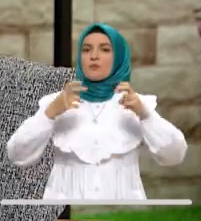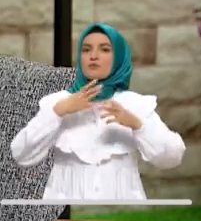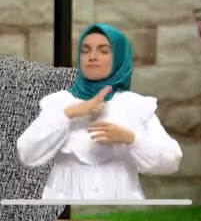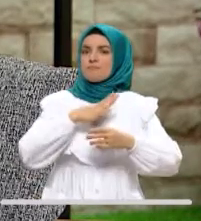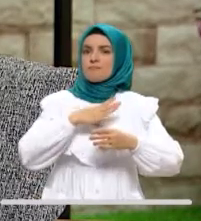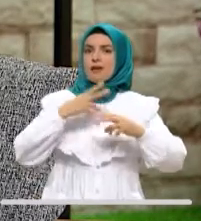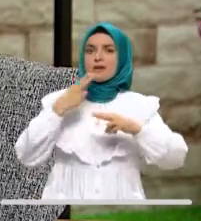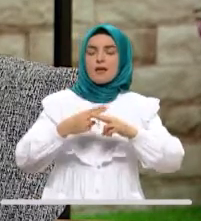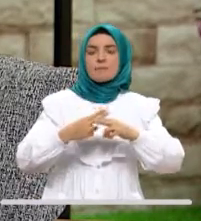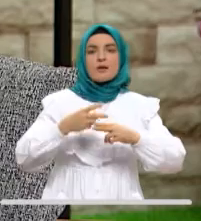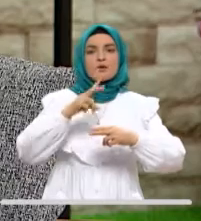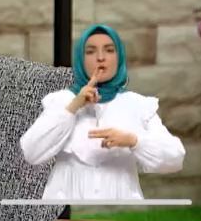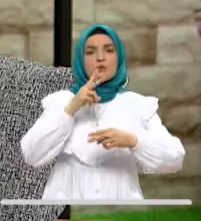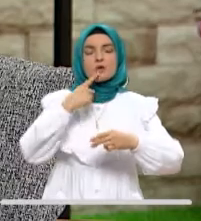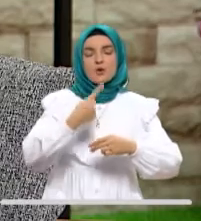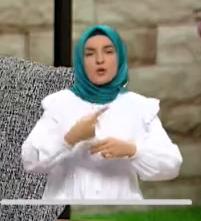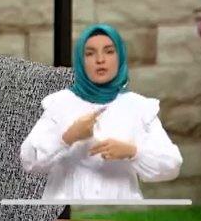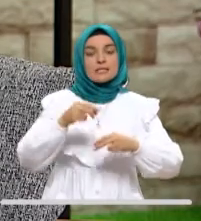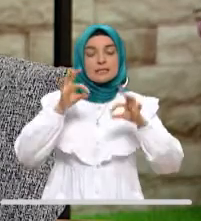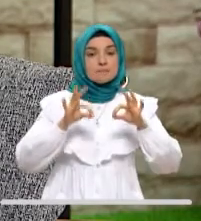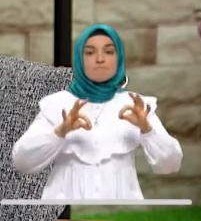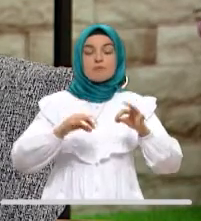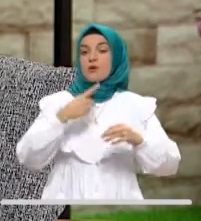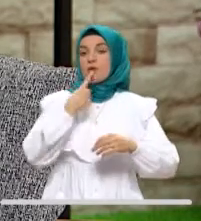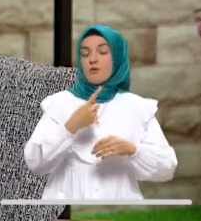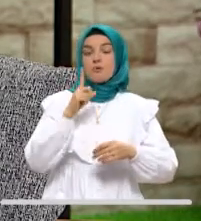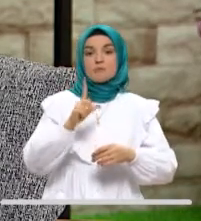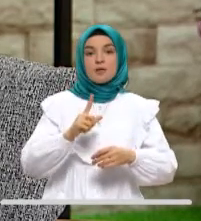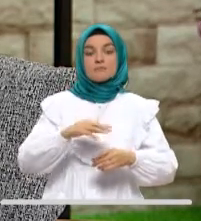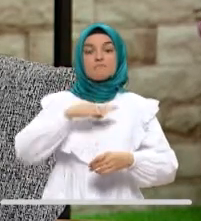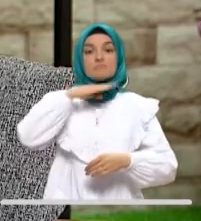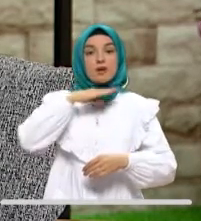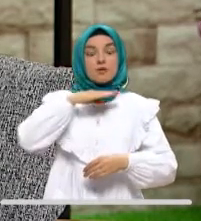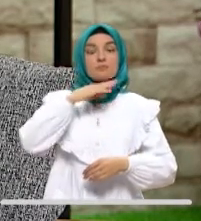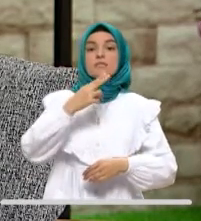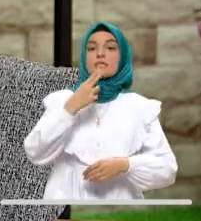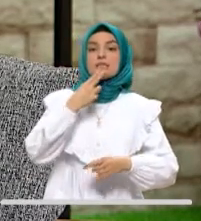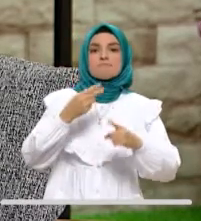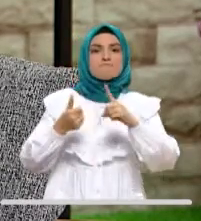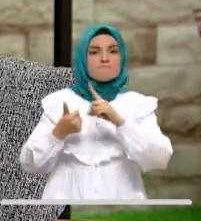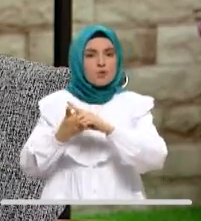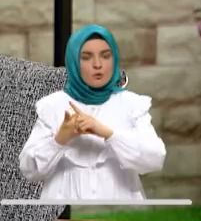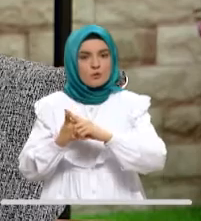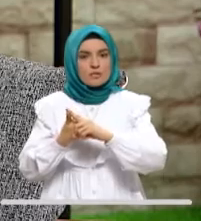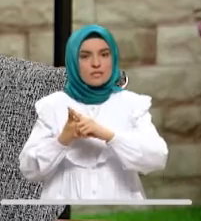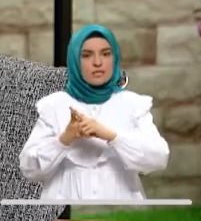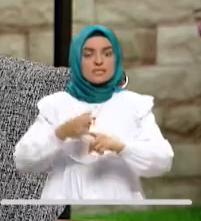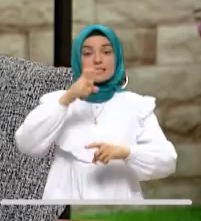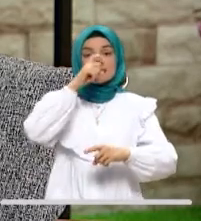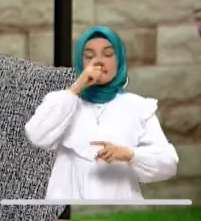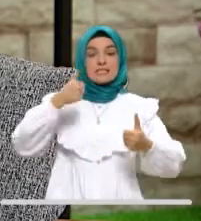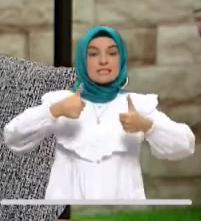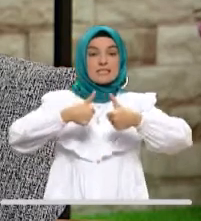Hemen belki sonda söyleyeceğimizi baştan söylememiz gerekiyor. Avrupa'da kadının önceliği kralın eşi